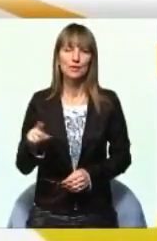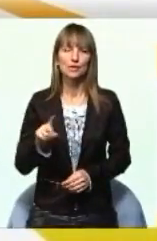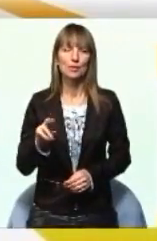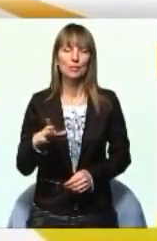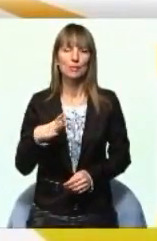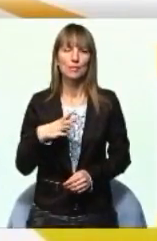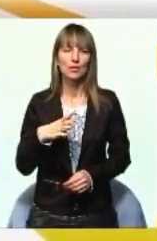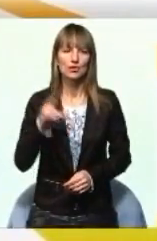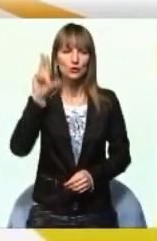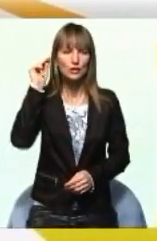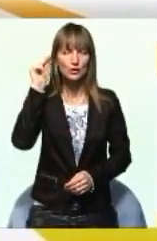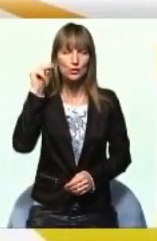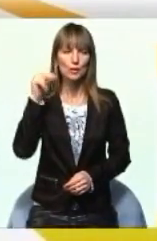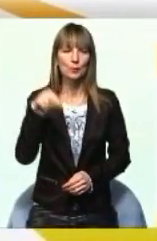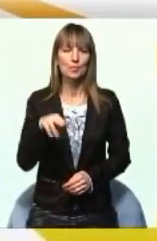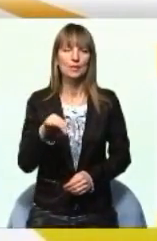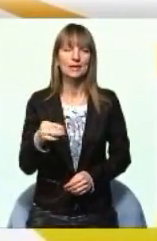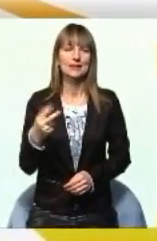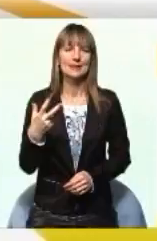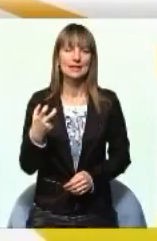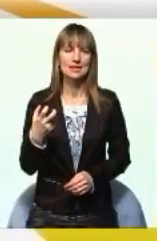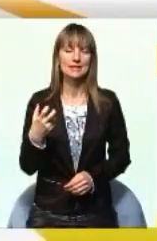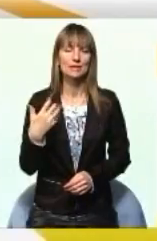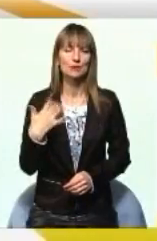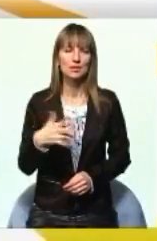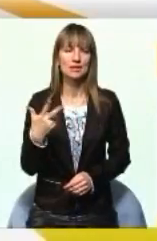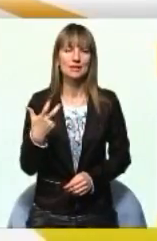пи 350. 300 миллион 50.